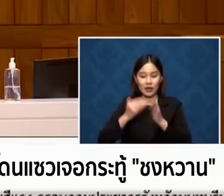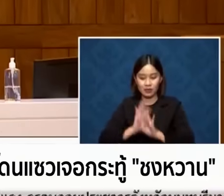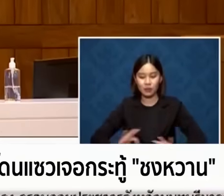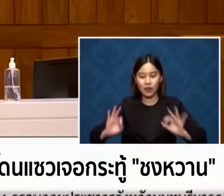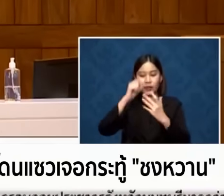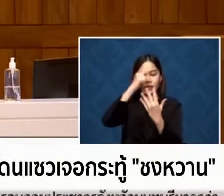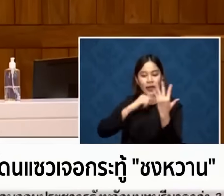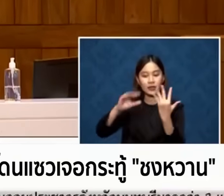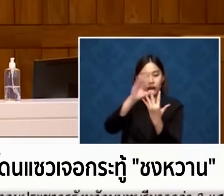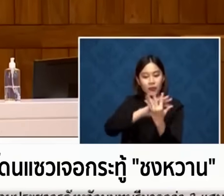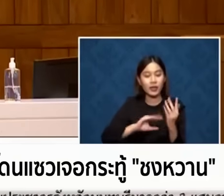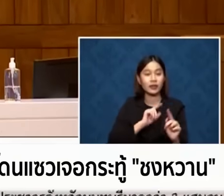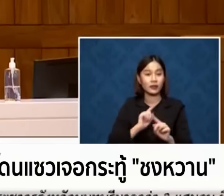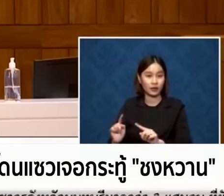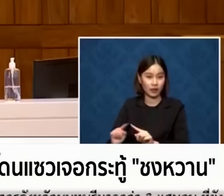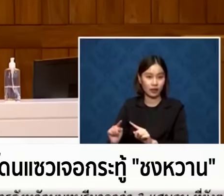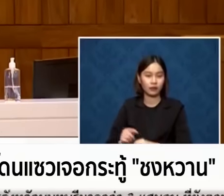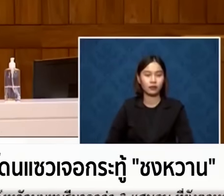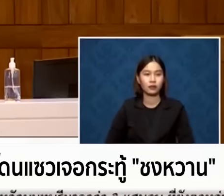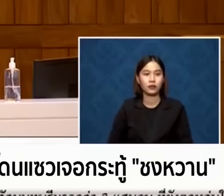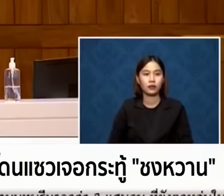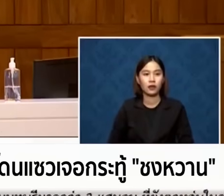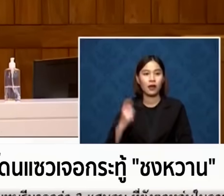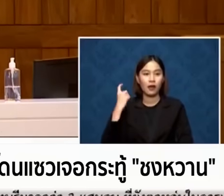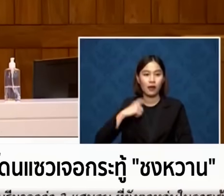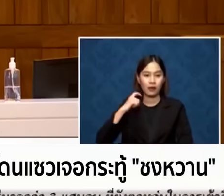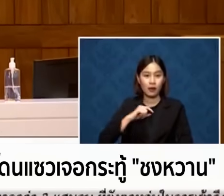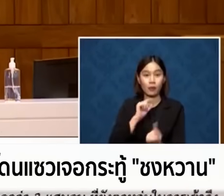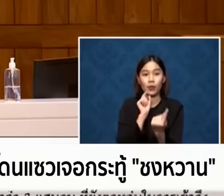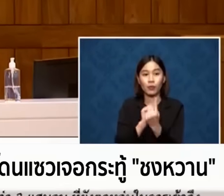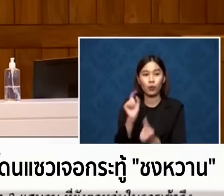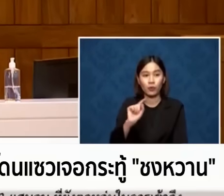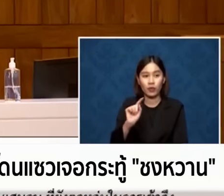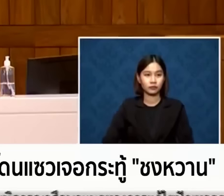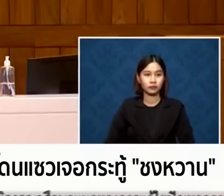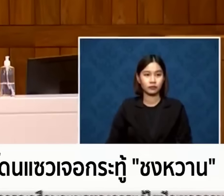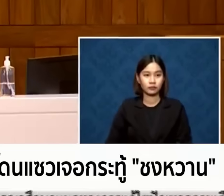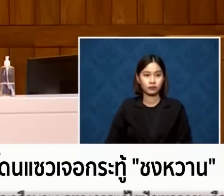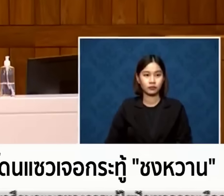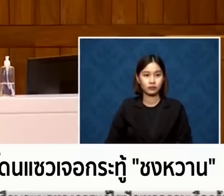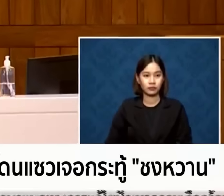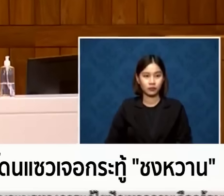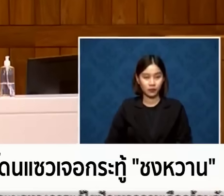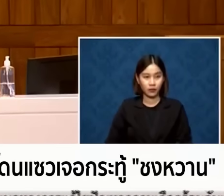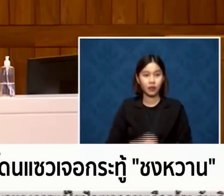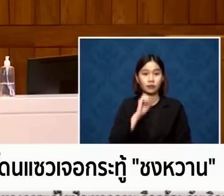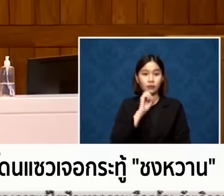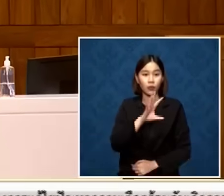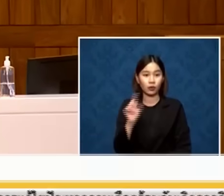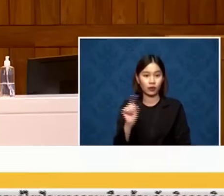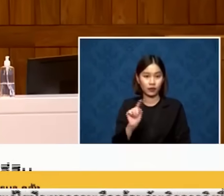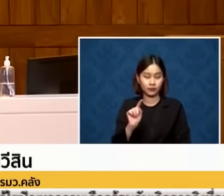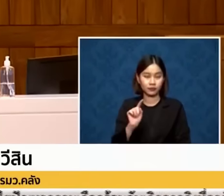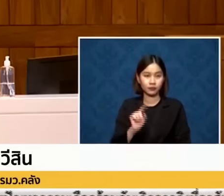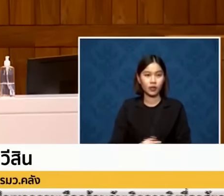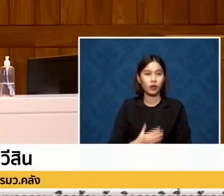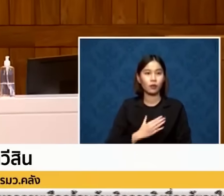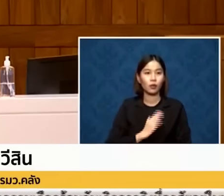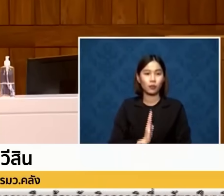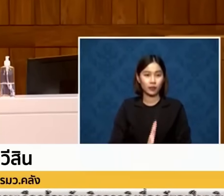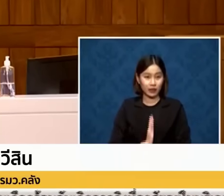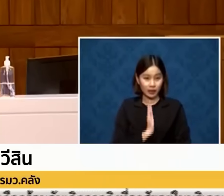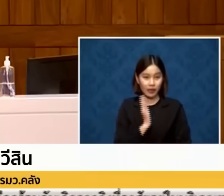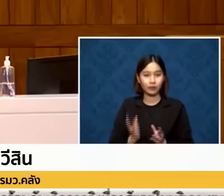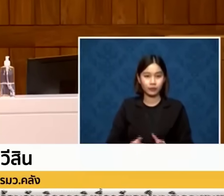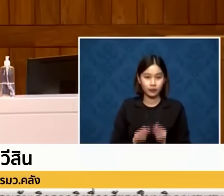ตอบเหมือนกันว่าเมื่อวานใส่ถุงเท้าสีอะไรเดี๋ยวไปฟังกันเองค่ะขอยืนยันนะครับว่าผมให้เกียรติ